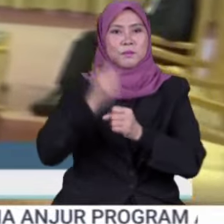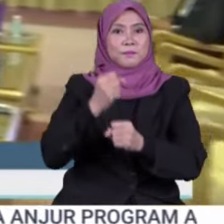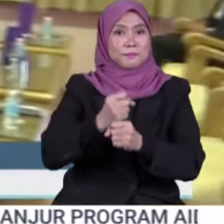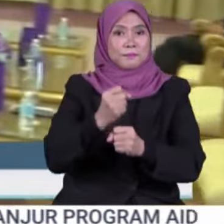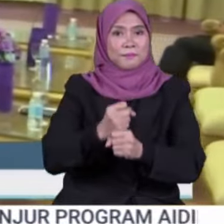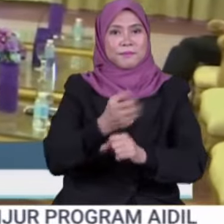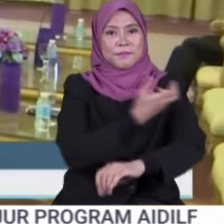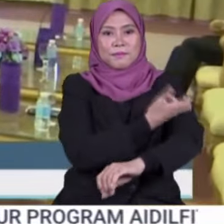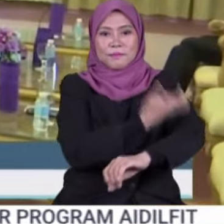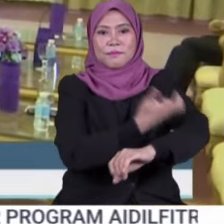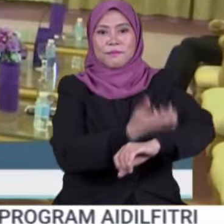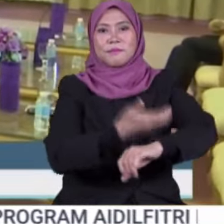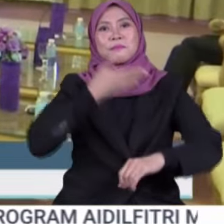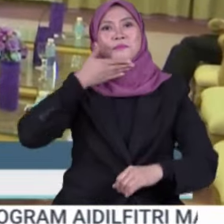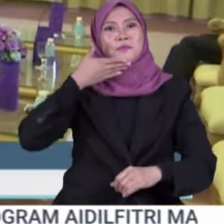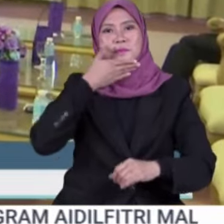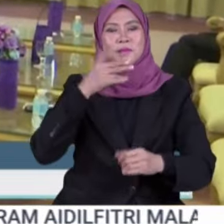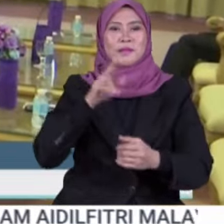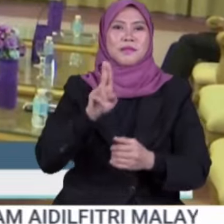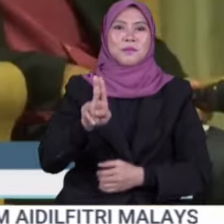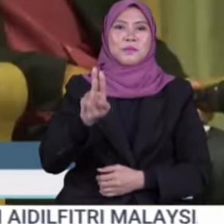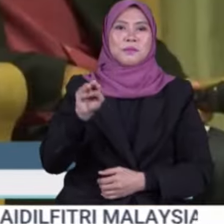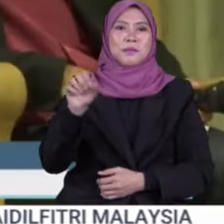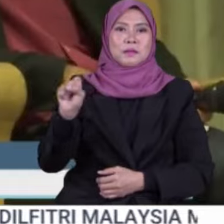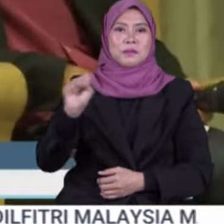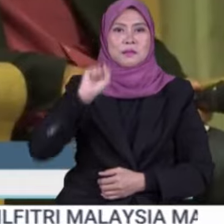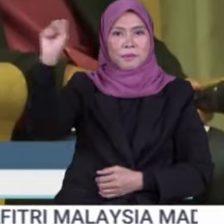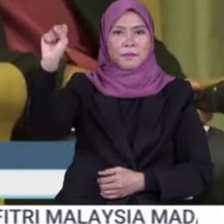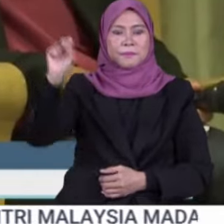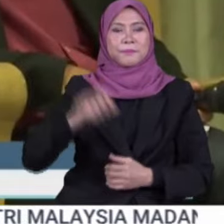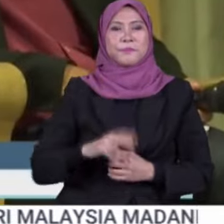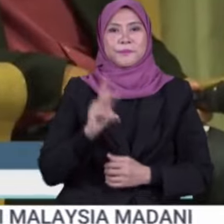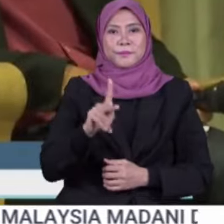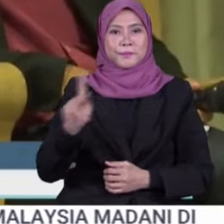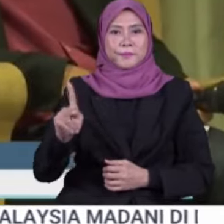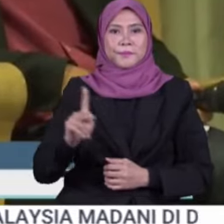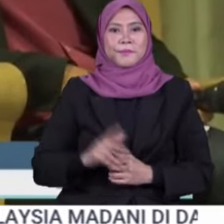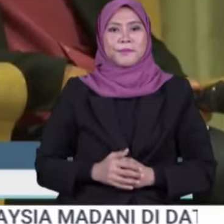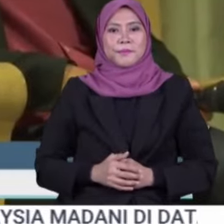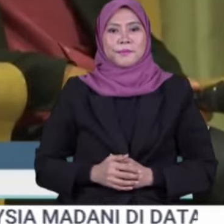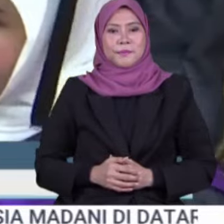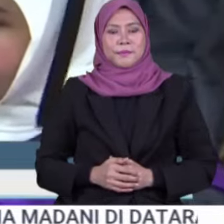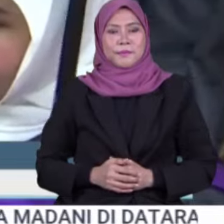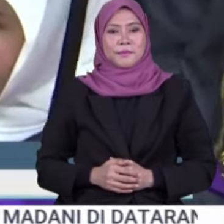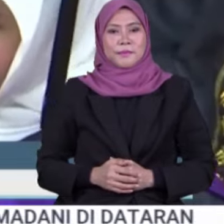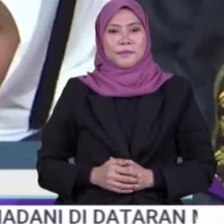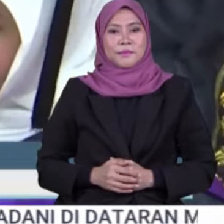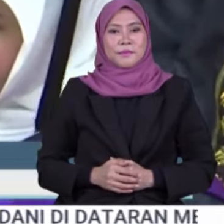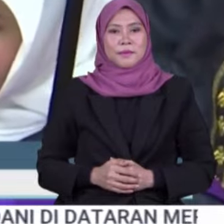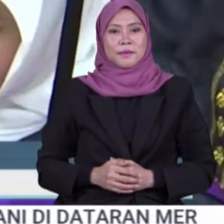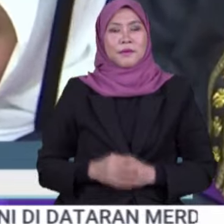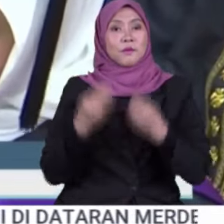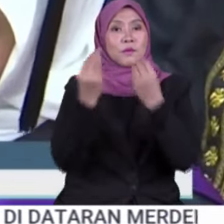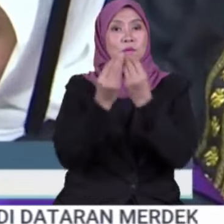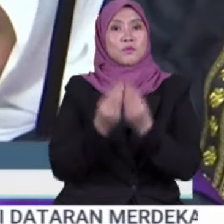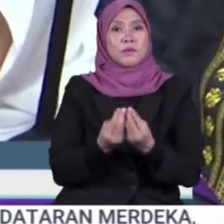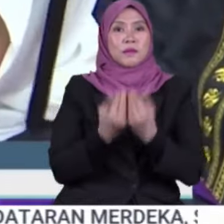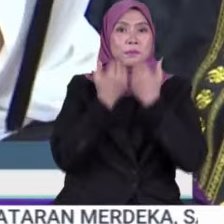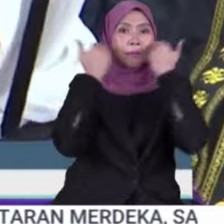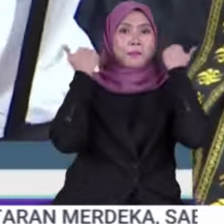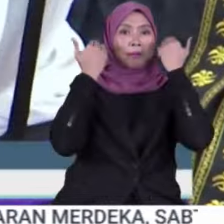Kerjaya Generasi Muda di Universiti Malaysia Sabah, UMS Kota Kinabalu. Mengenai kadar pengangguran di